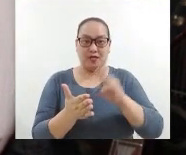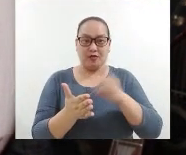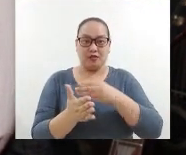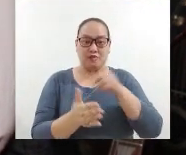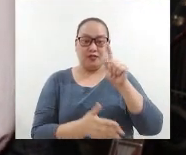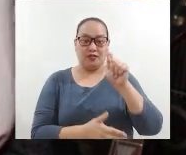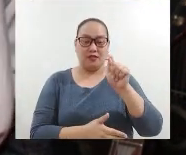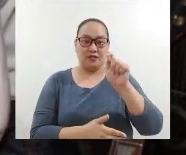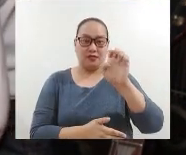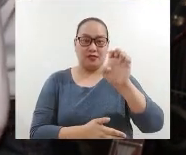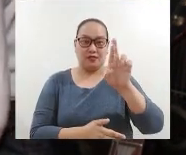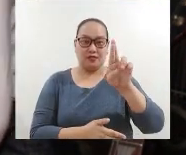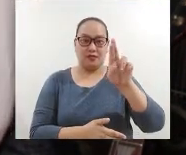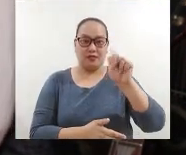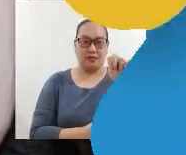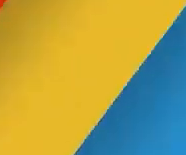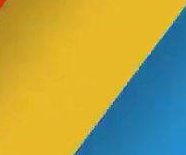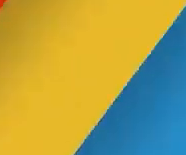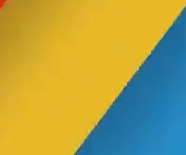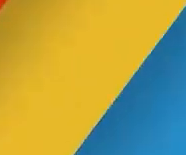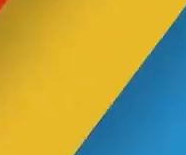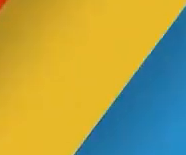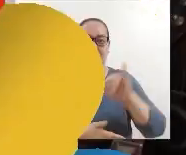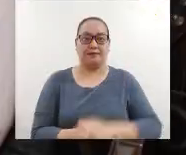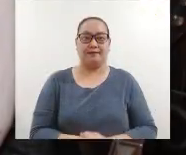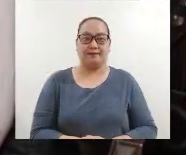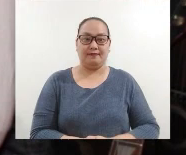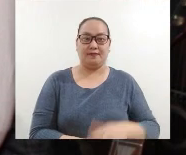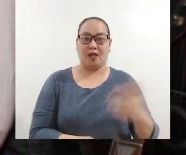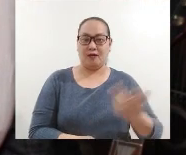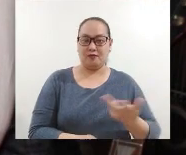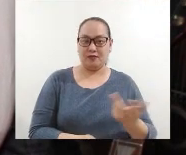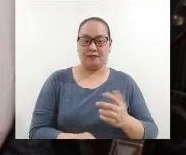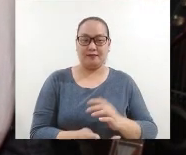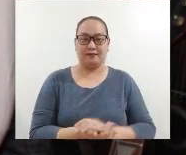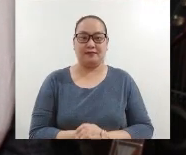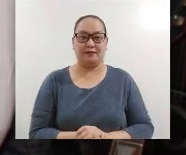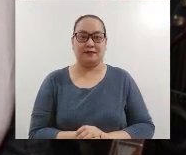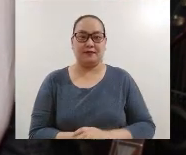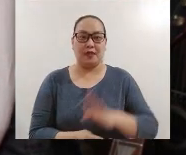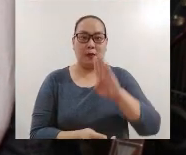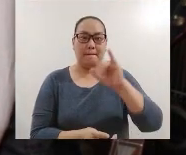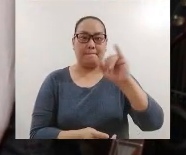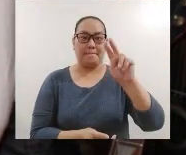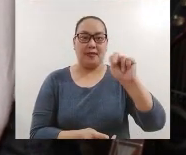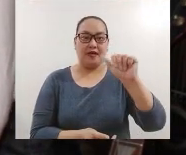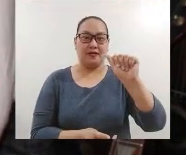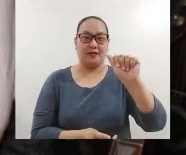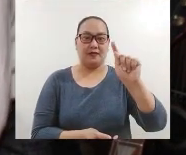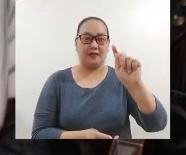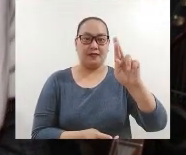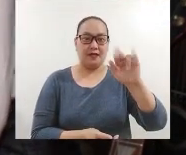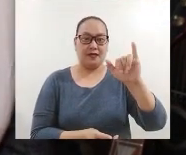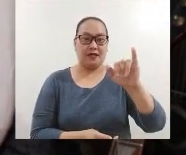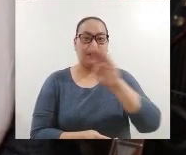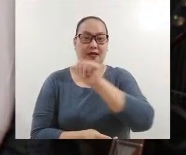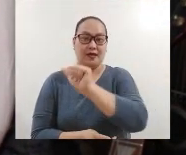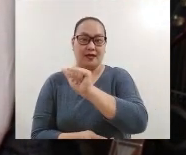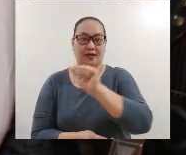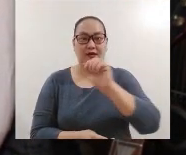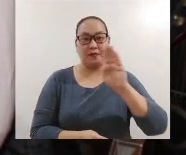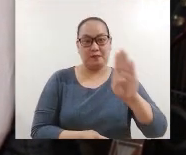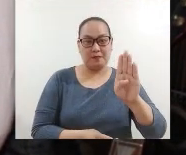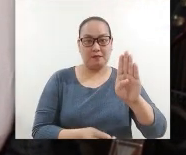ay ternary. Awesome! Tandaan nyo lang, binary is AB form and